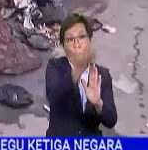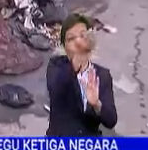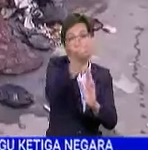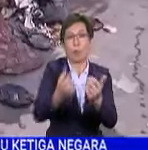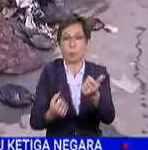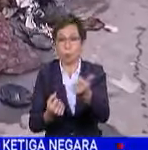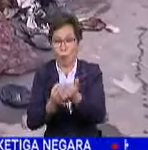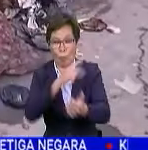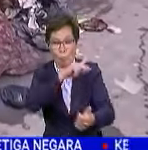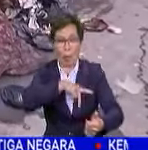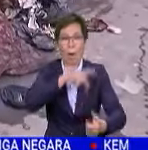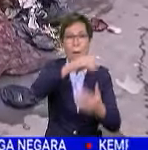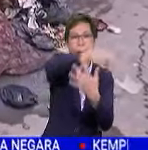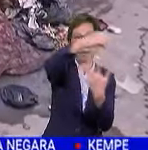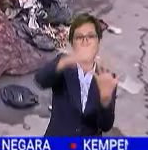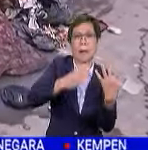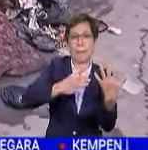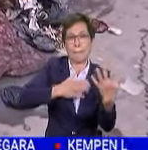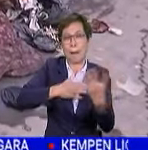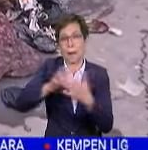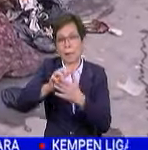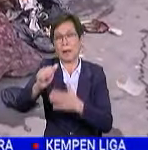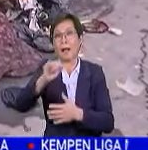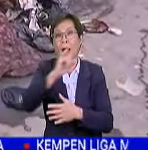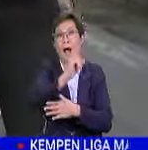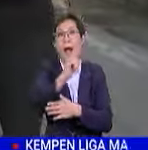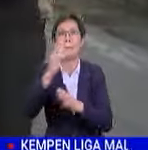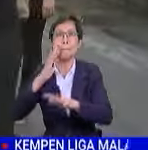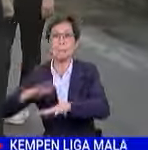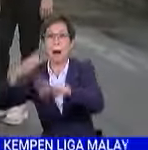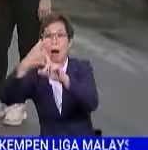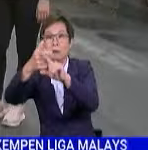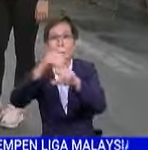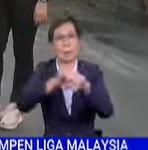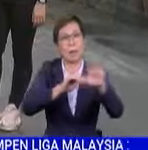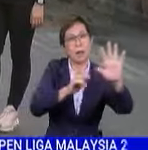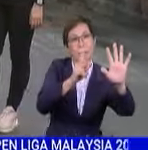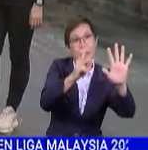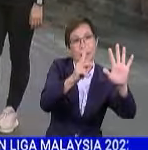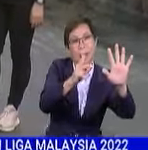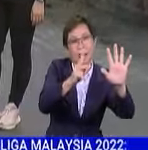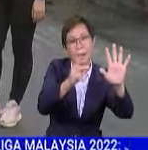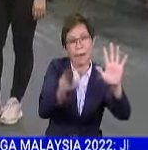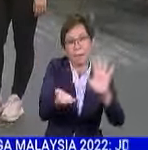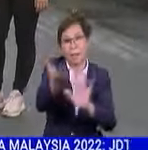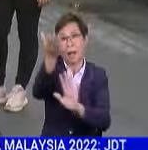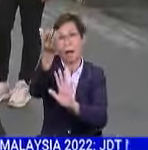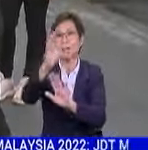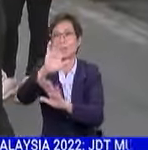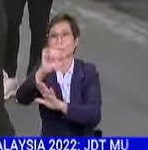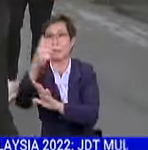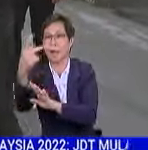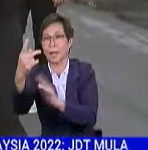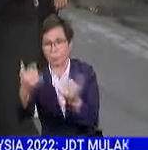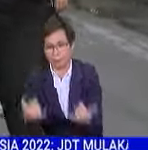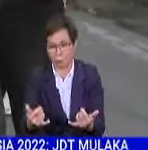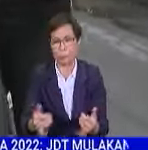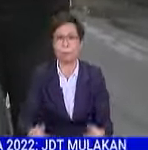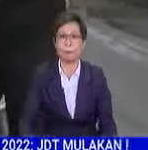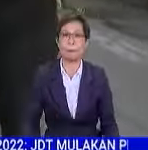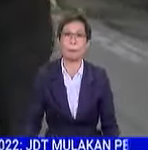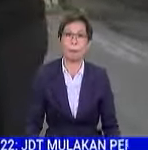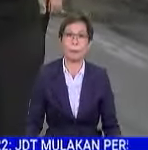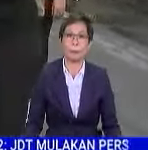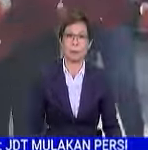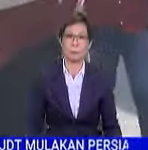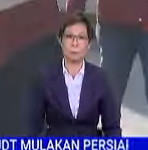pembiayaan peribadi BSN My Ringgit I Banjir daripada RM5,000 kepada RM10,000.